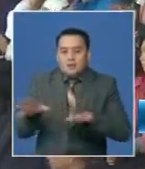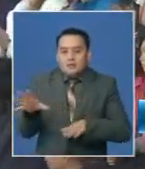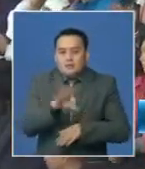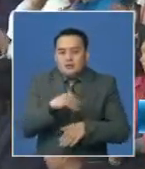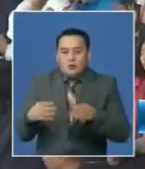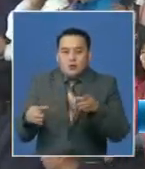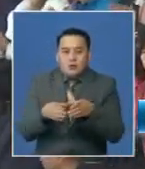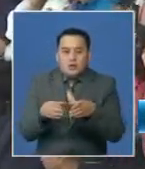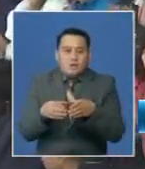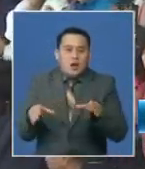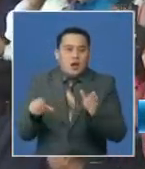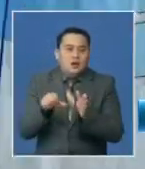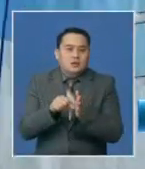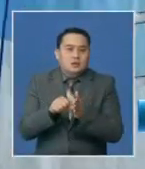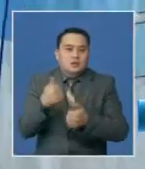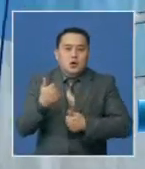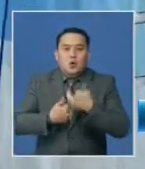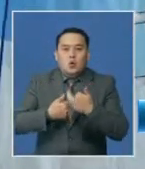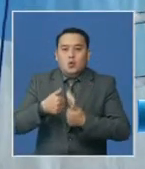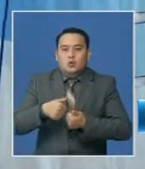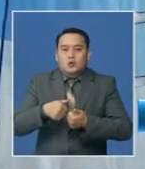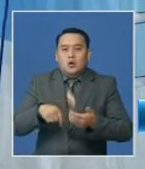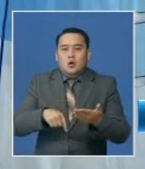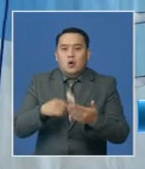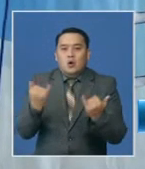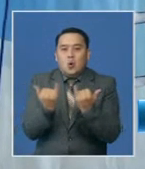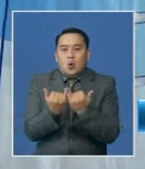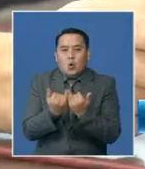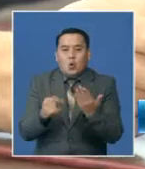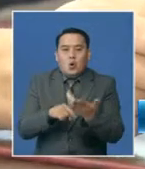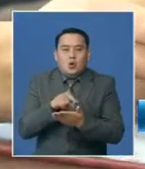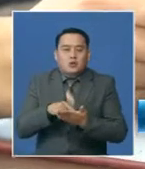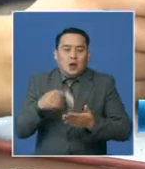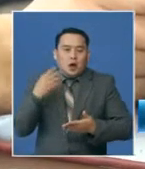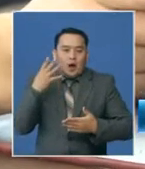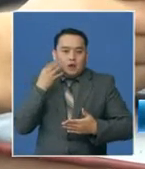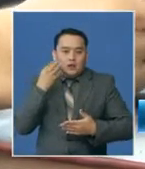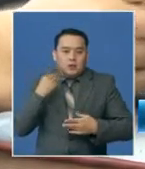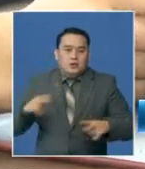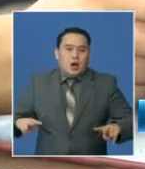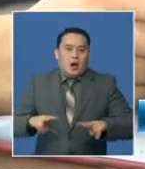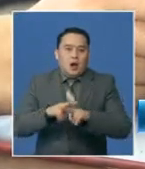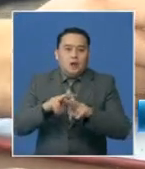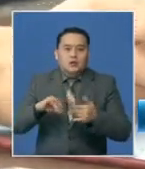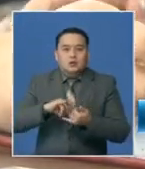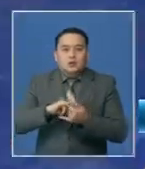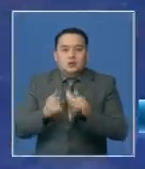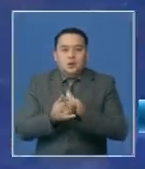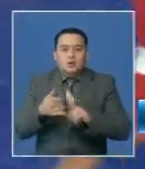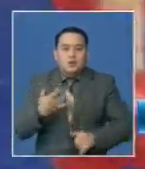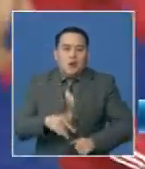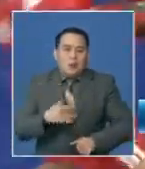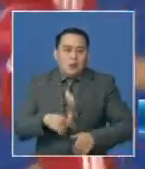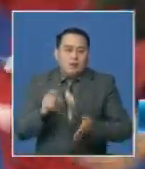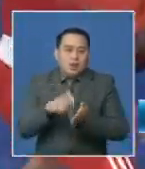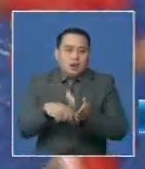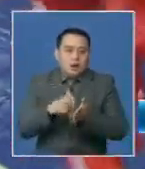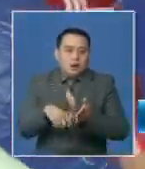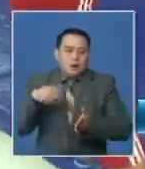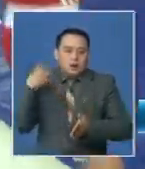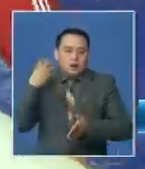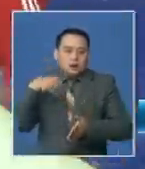Халык Кахарманы генерала Бахытжана Иртаева. За звание сильнейшего борются более 130 боксеров в 15 весовых